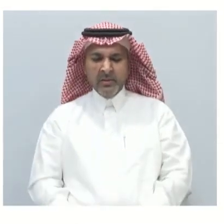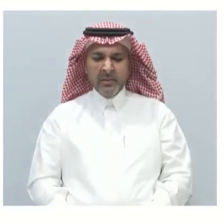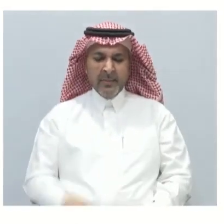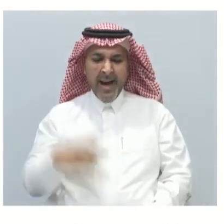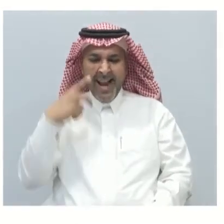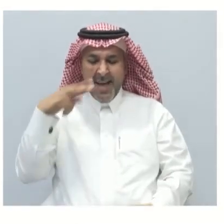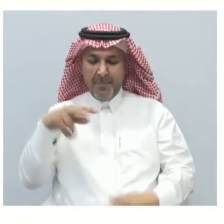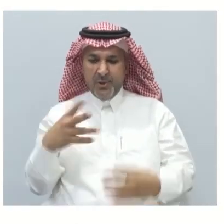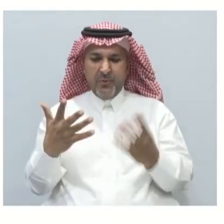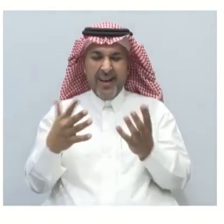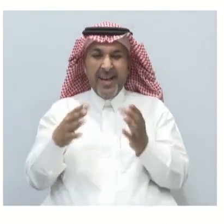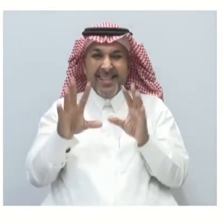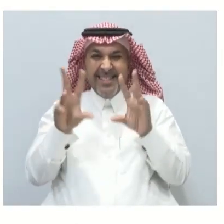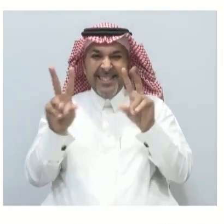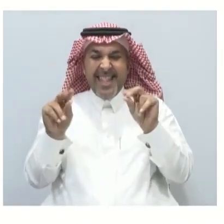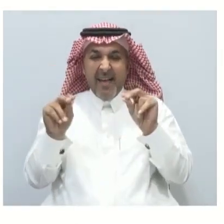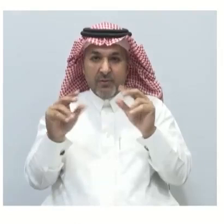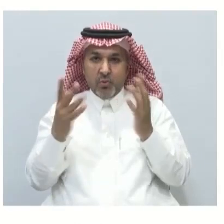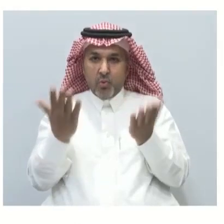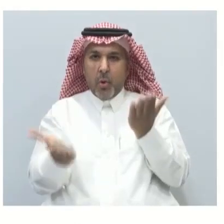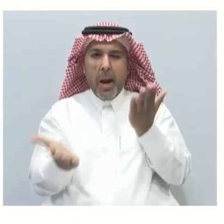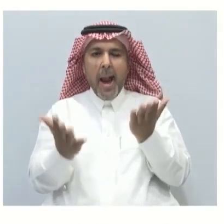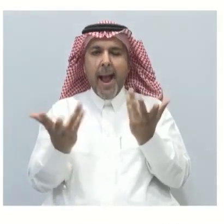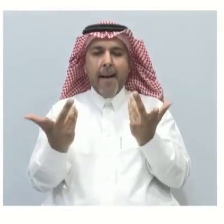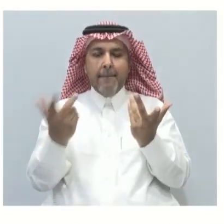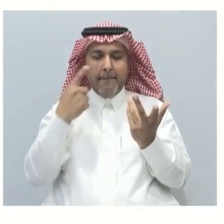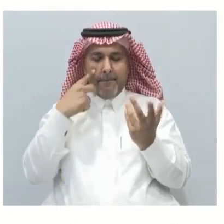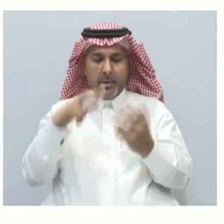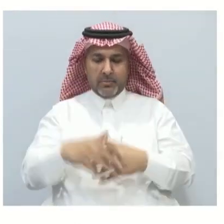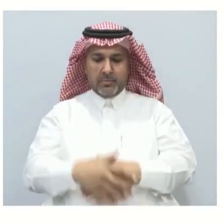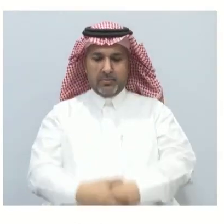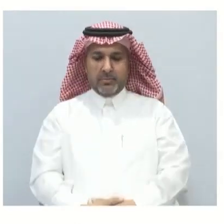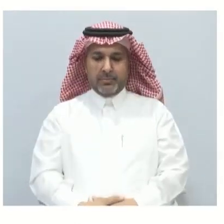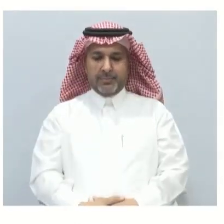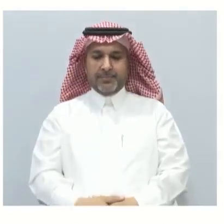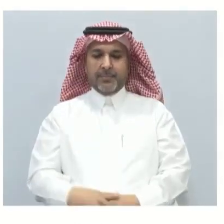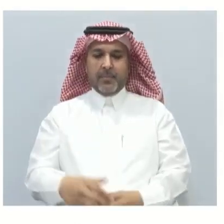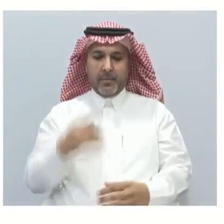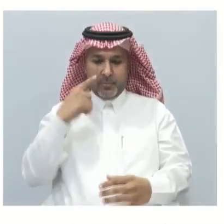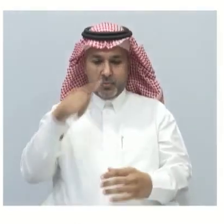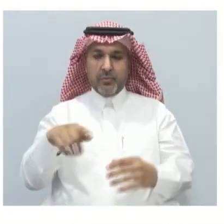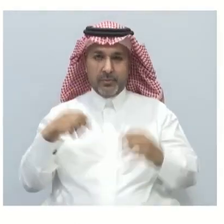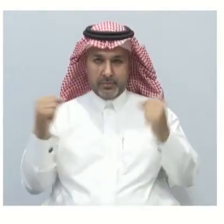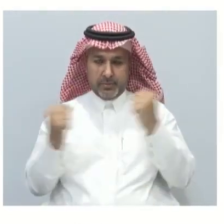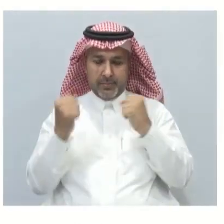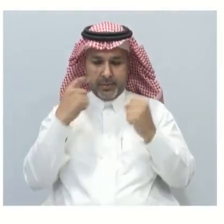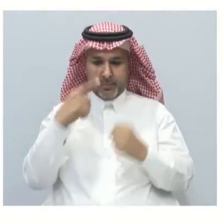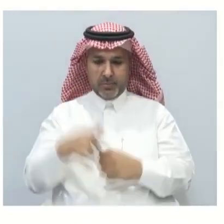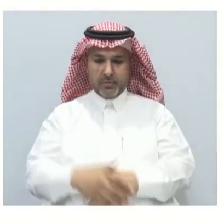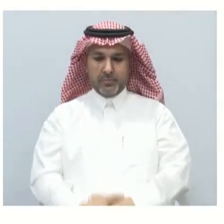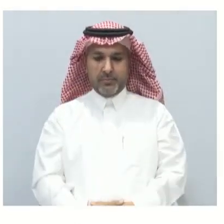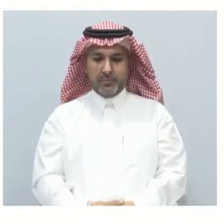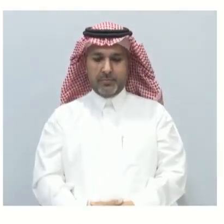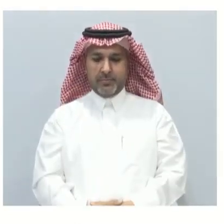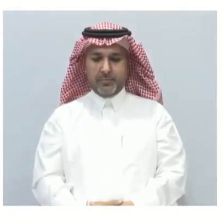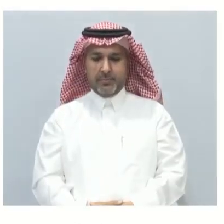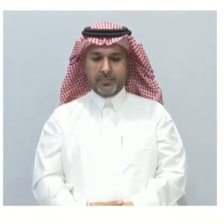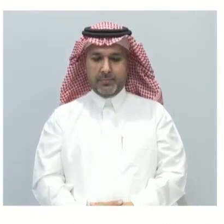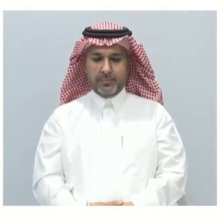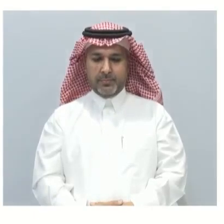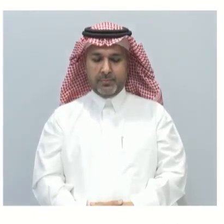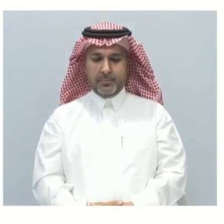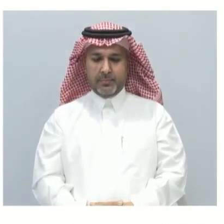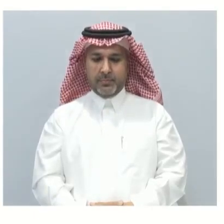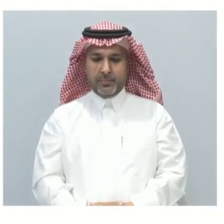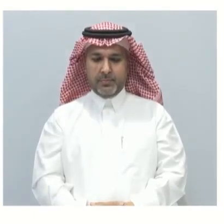الى خاصيه المساواه طبعا تكلمنا عنها للدوال الاسيه ونطبق عليها في حل المعادلات الاسيه